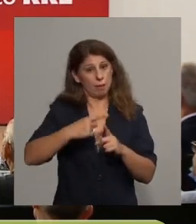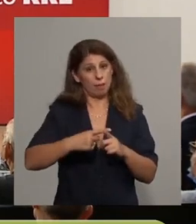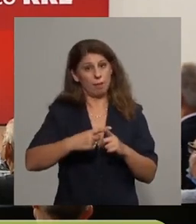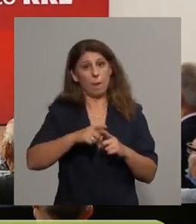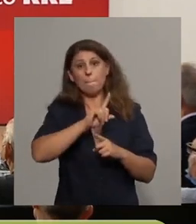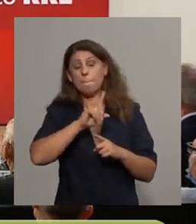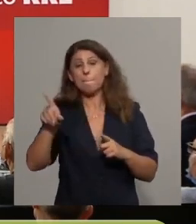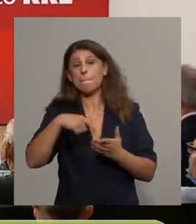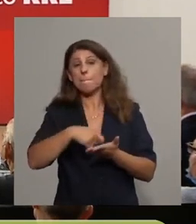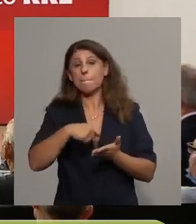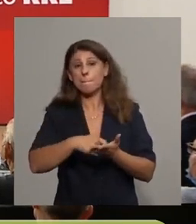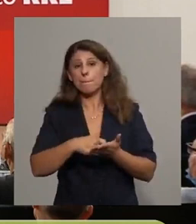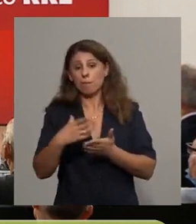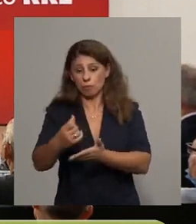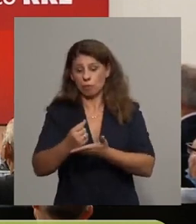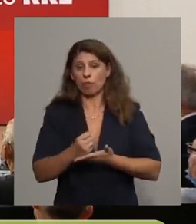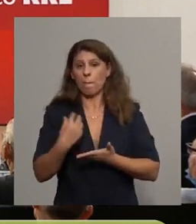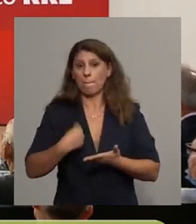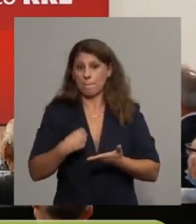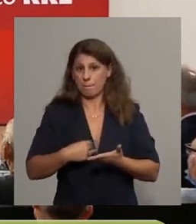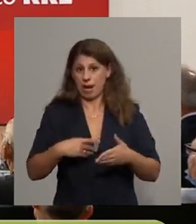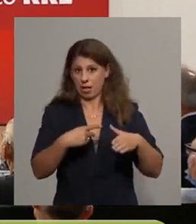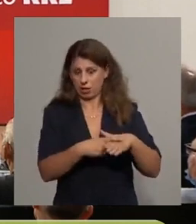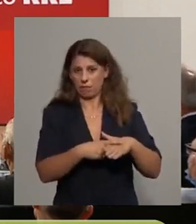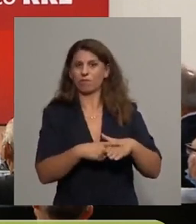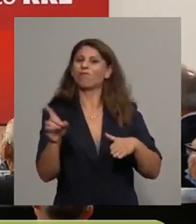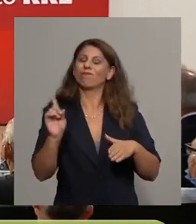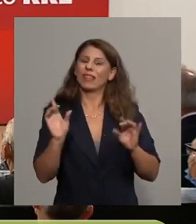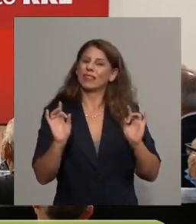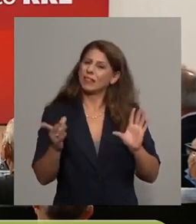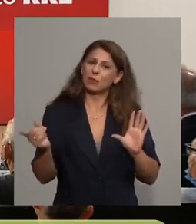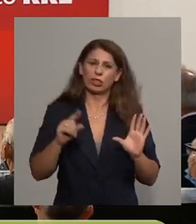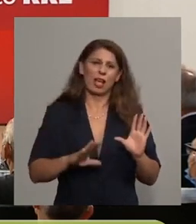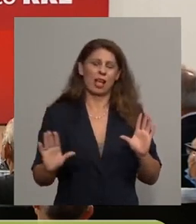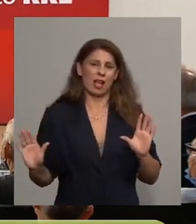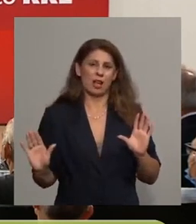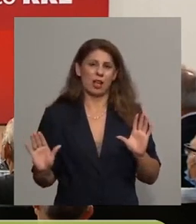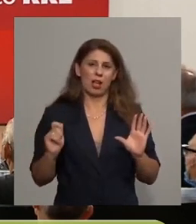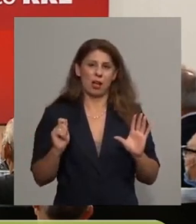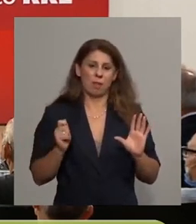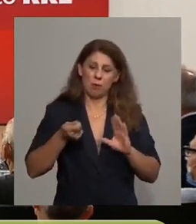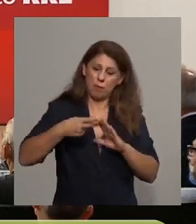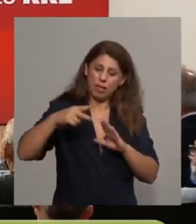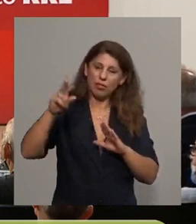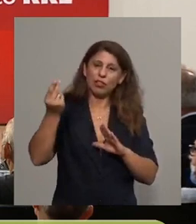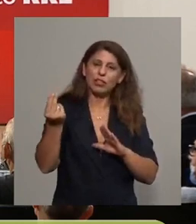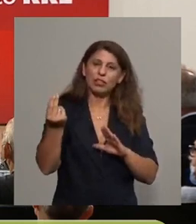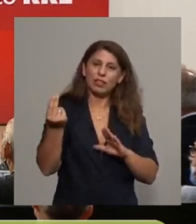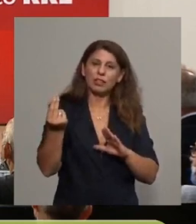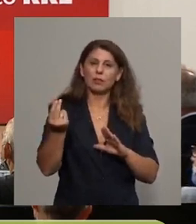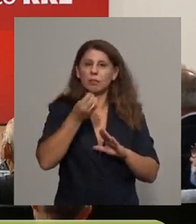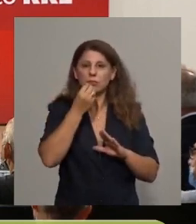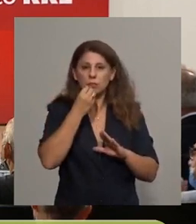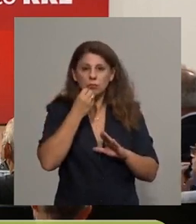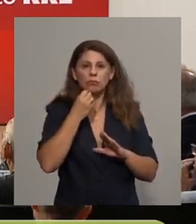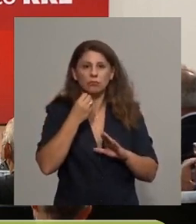μη φορολογικοί πόροι του Πράσινου Ταμείου δεν είναι τίποτε άλλο παρά πληθωριστικό χρήμα που τρώει